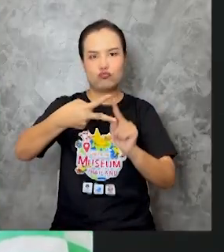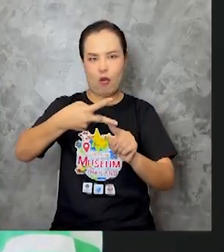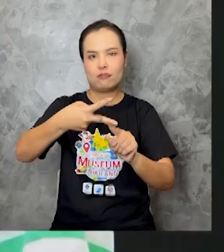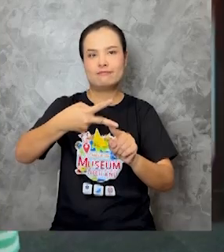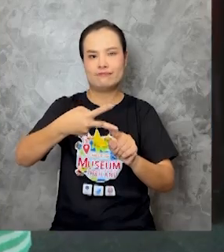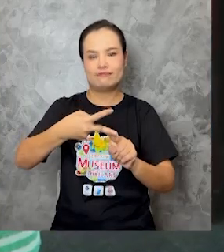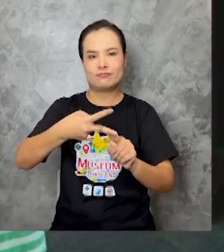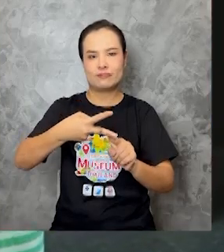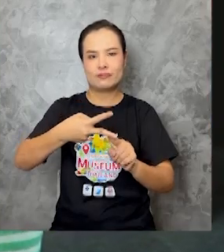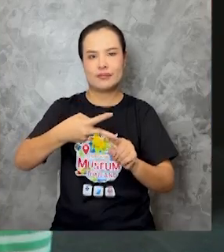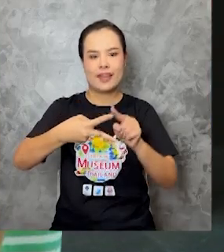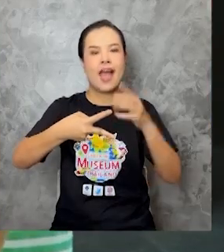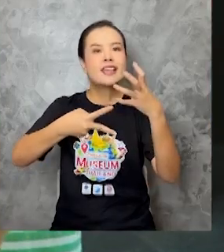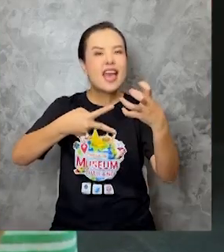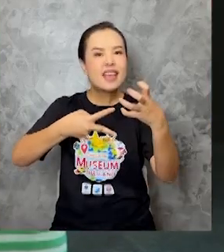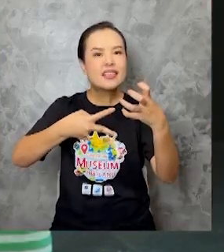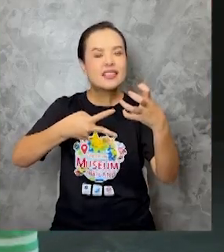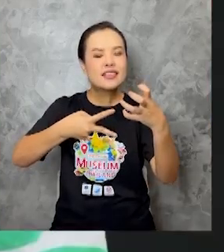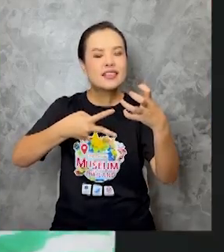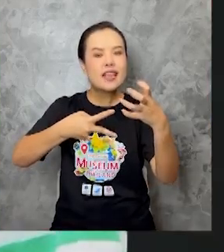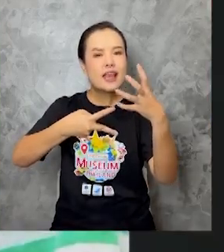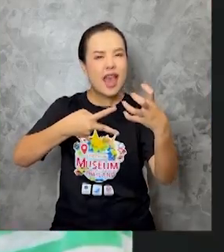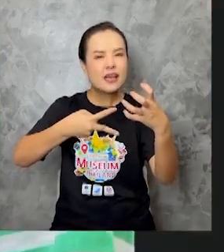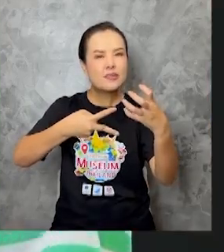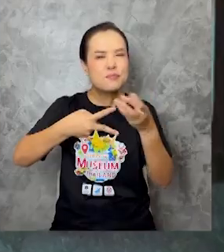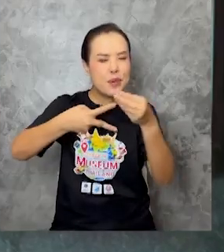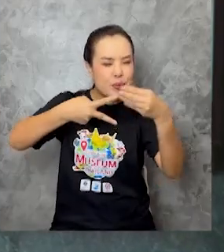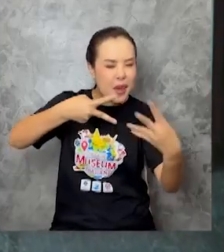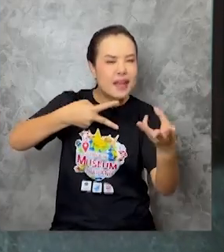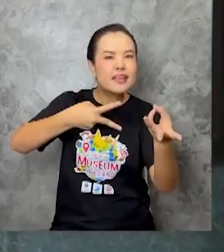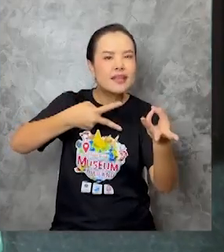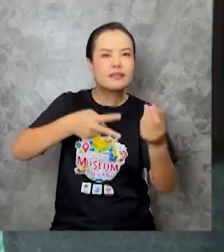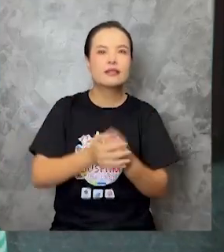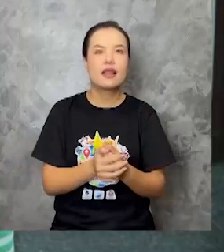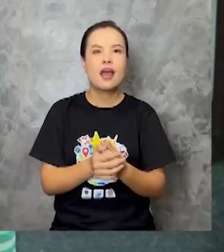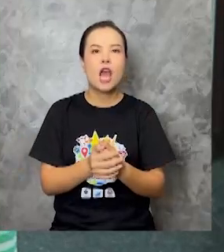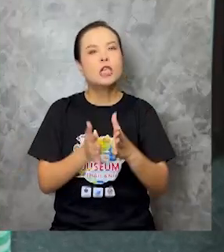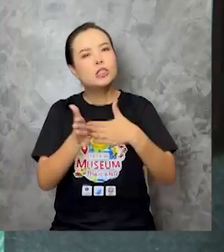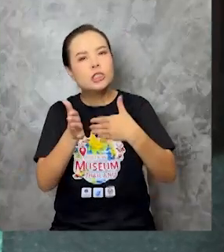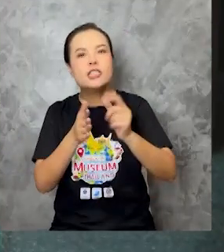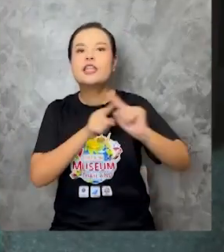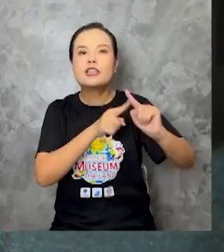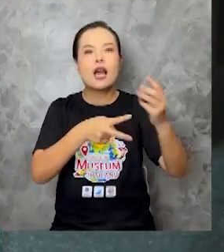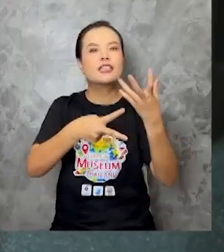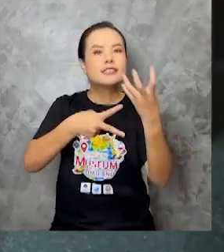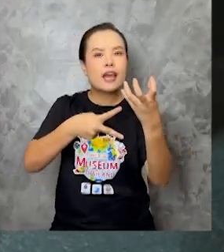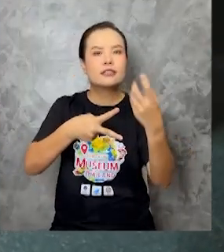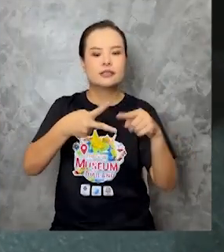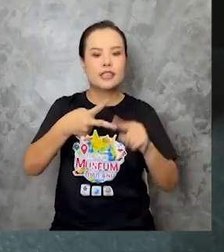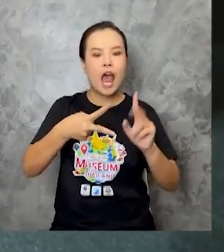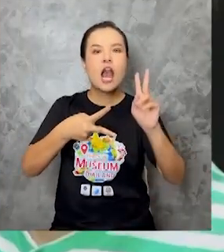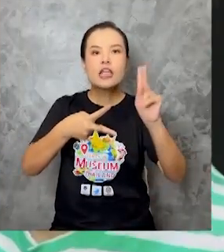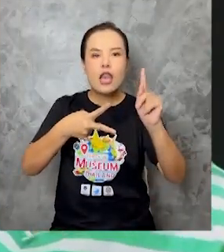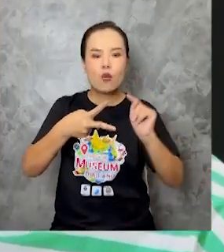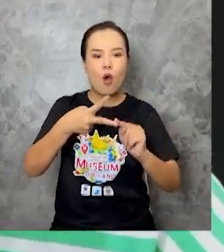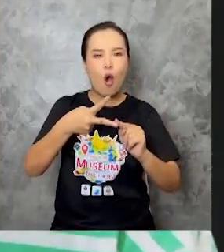กับเนื้ออ่อนถ้าเป็นพลอยเนื้อแข็งเนี่ยจะเป็นทับพลอยมันจะมีไม่กี่ชนิดหรอกก็จะมีทับทิมไพลินบุษราคำหรือว่าเขียวส